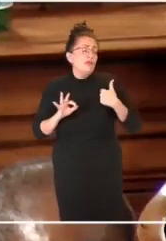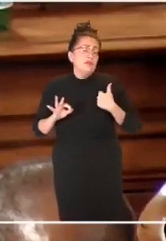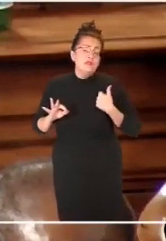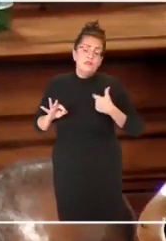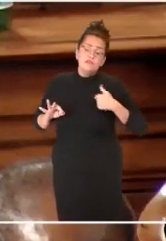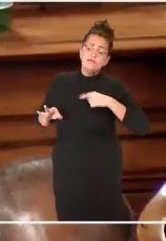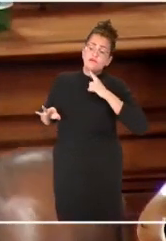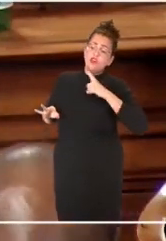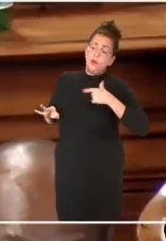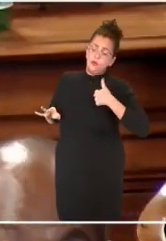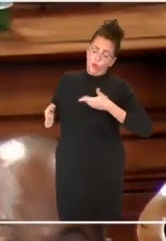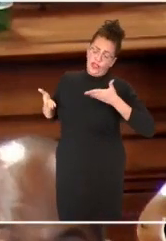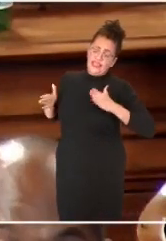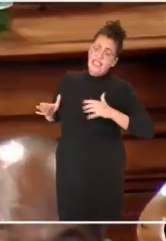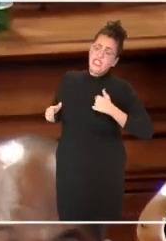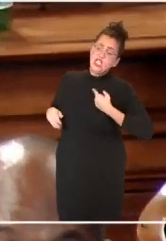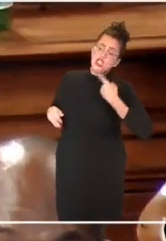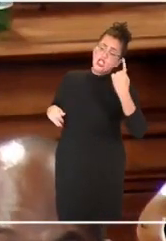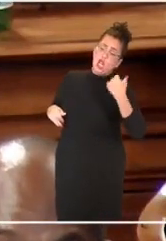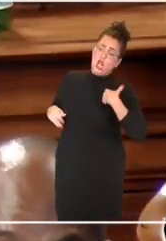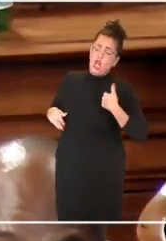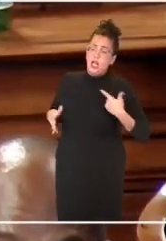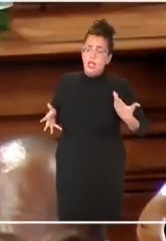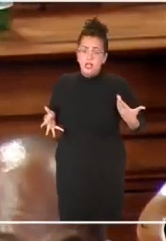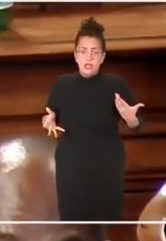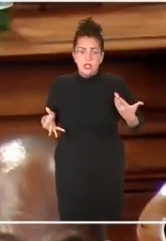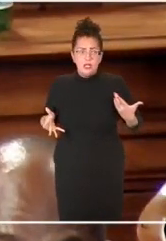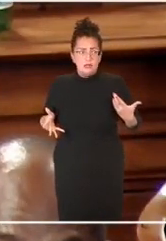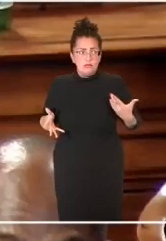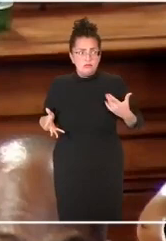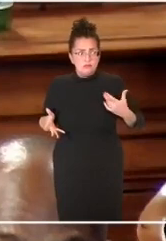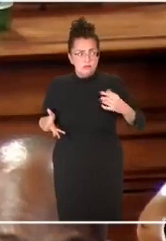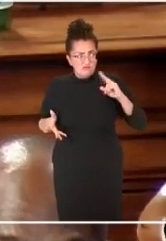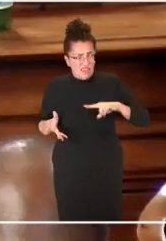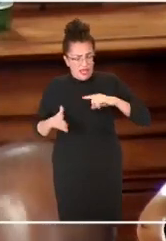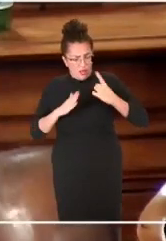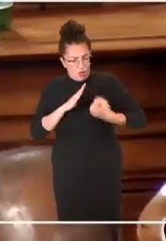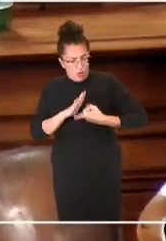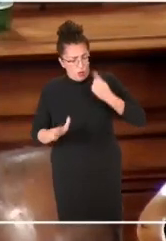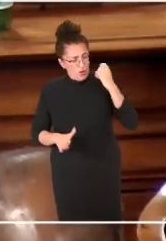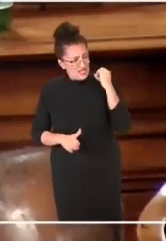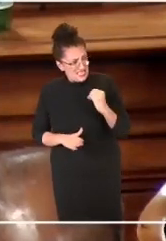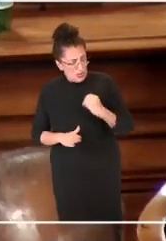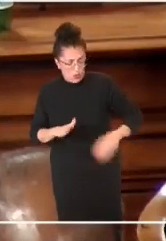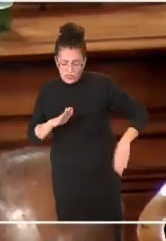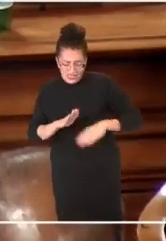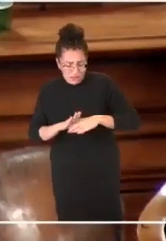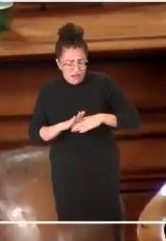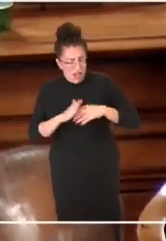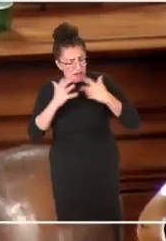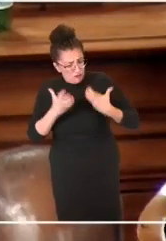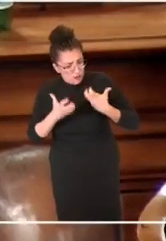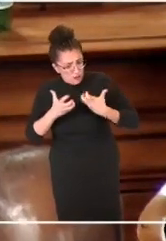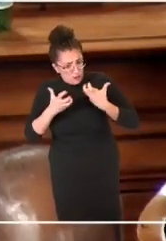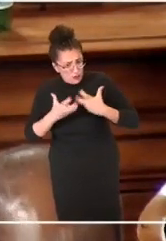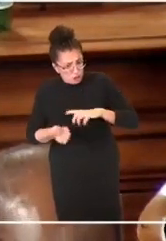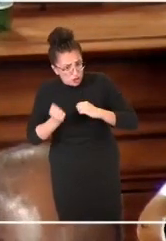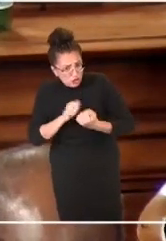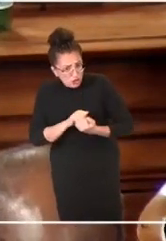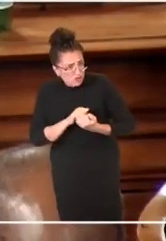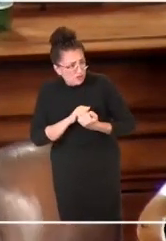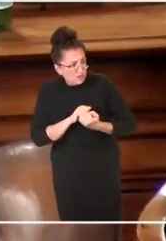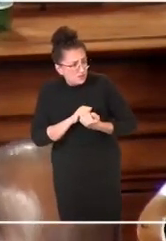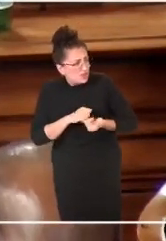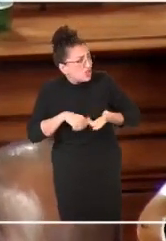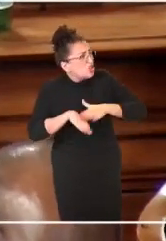Et aujourd'hui, alors que nous nous attendions d'abord à une refonte d'ensemble, pas du tout. C'est on fait une partie maintenant et on verra le